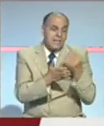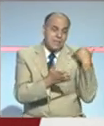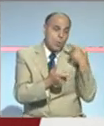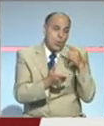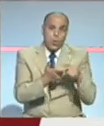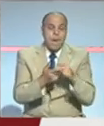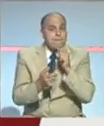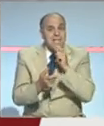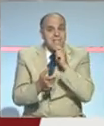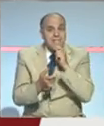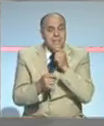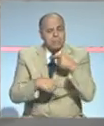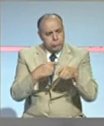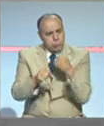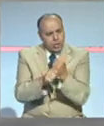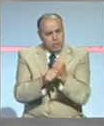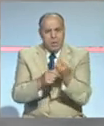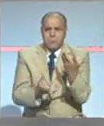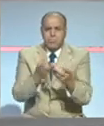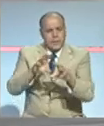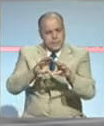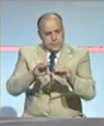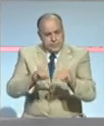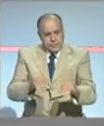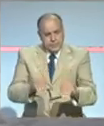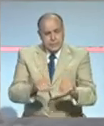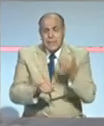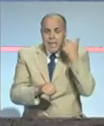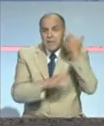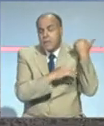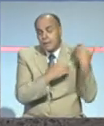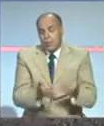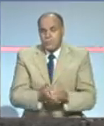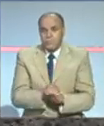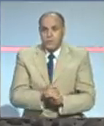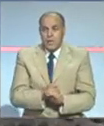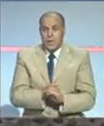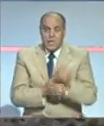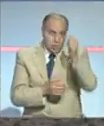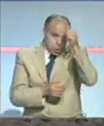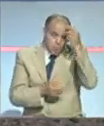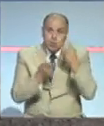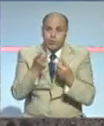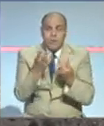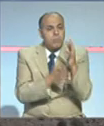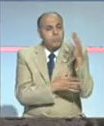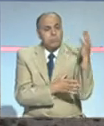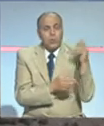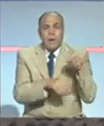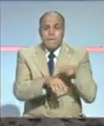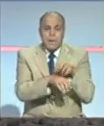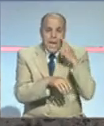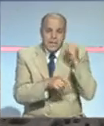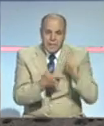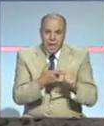حيث ما تزال الجهود متواصله لاطفاء الحريق المندلع منذ الاثنين الماضي وفي جندوبه شهدت غابات معتمديه عين